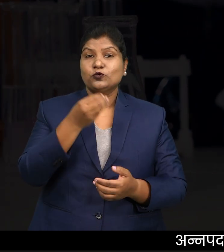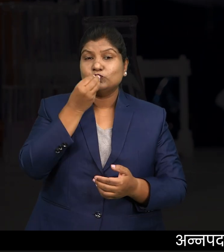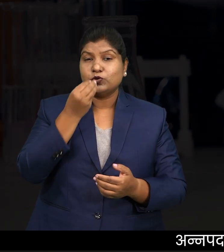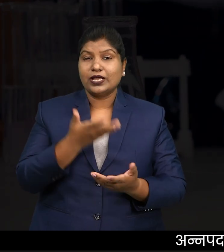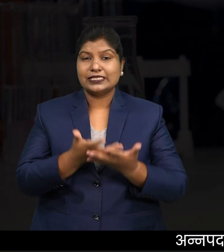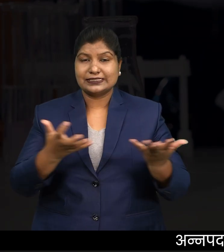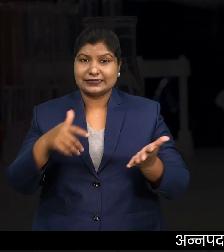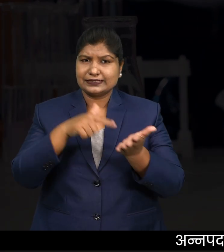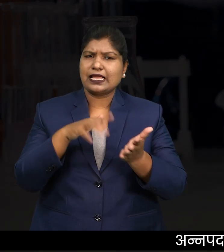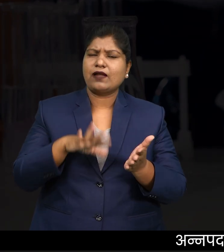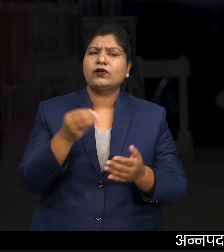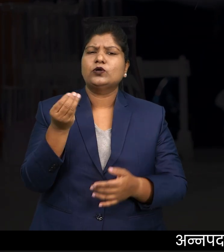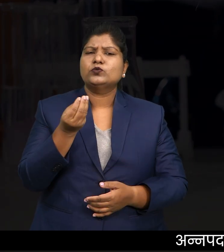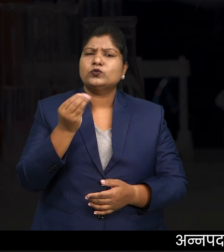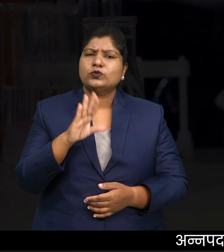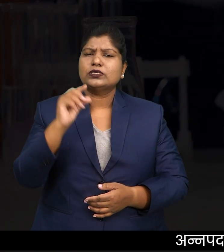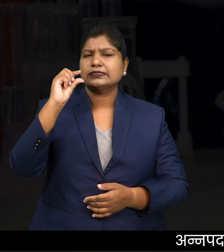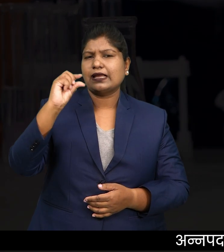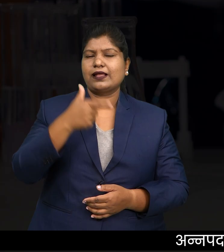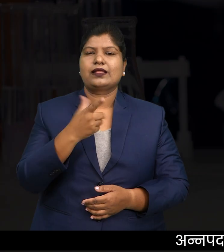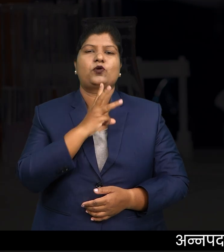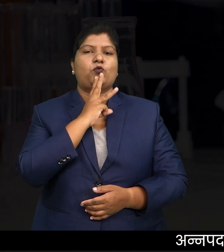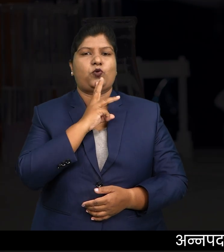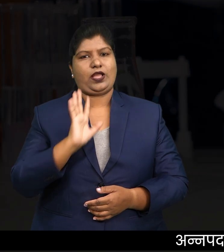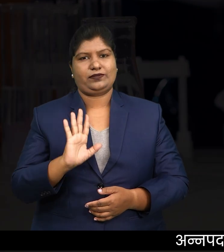अन्नपदार्थांमध्ये थोडे पाणी असू शकते.